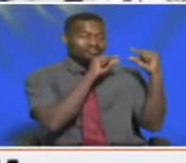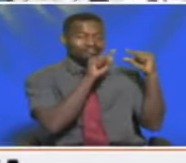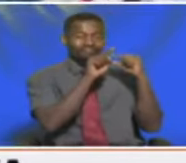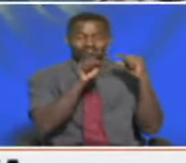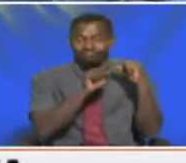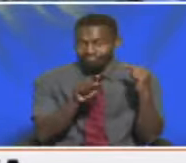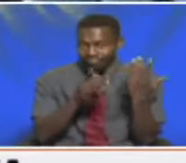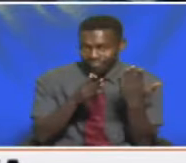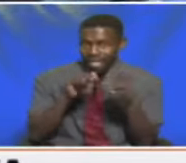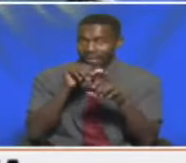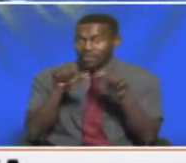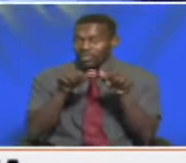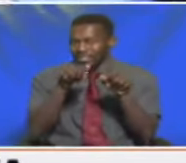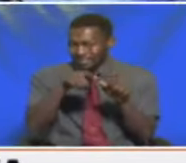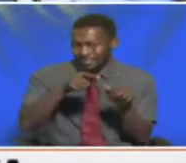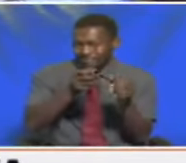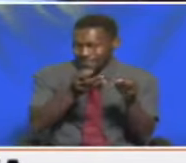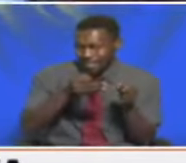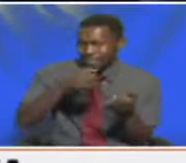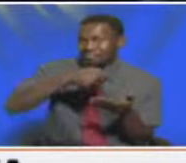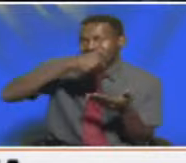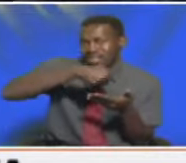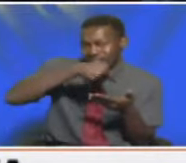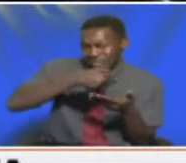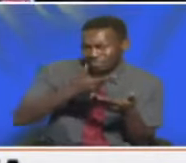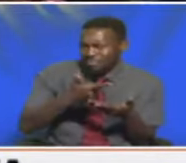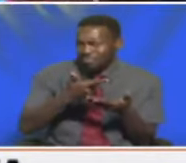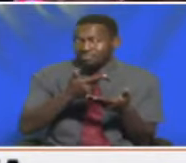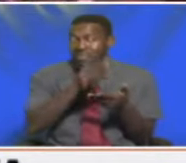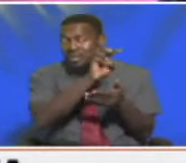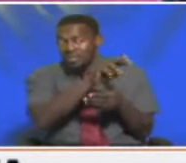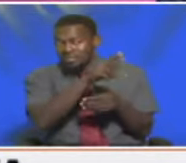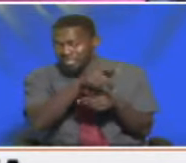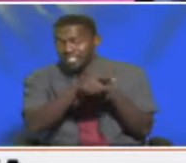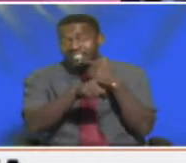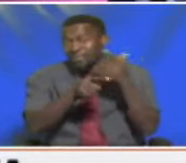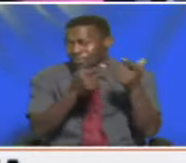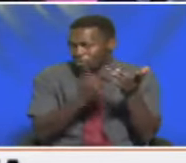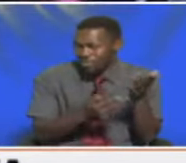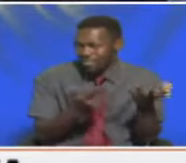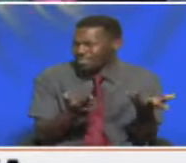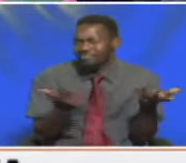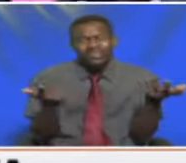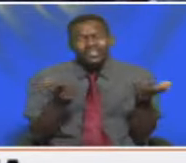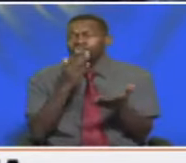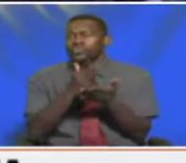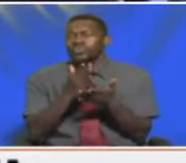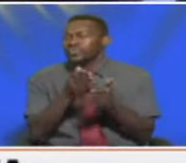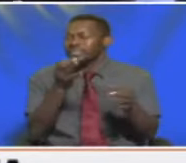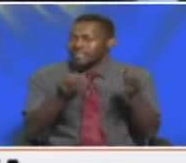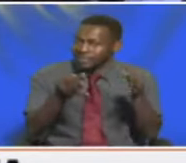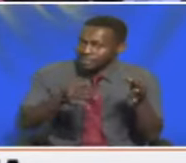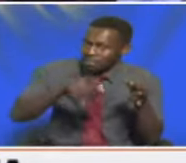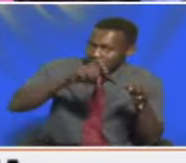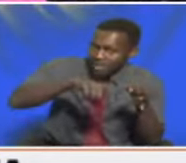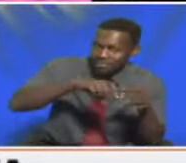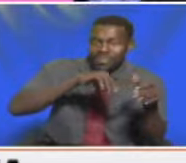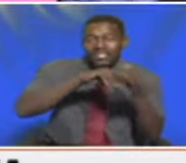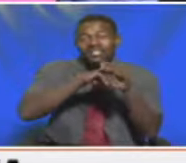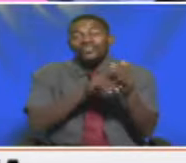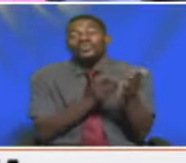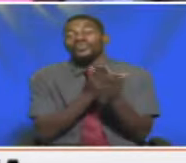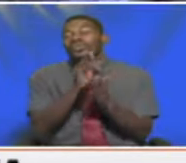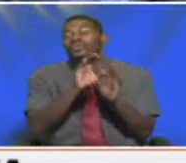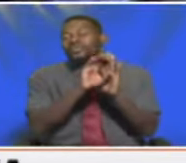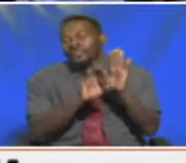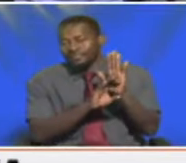wa fedha wa mwaka 2024, akisisitiza kuwa pana haja ya wao kupata haki kikatiba. Mapema wiki